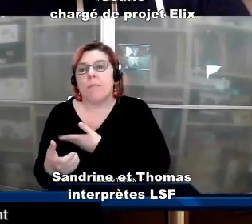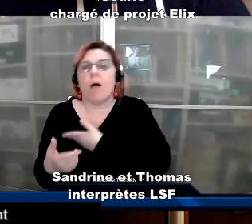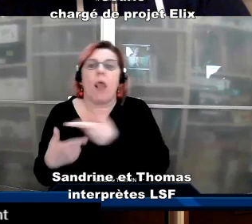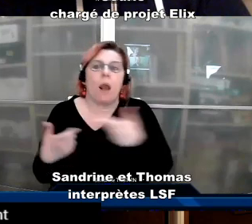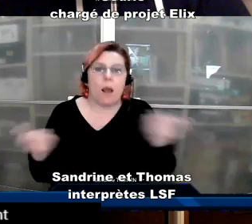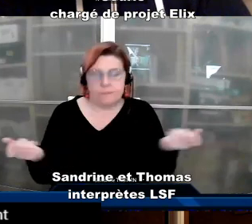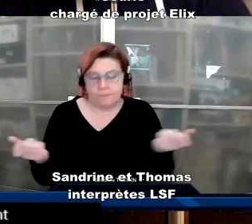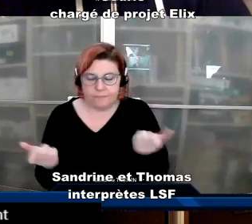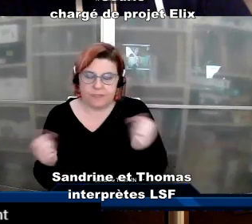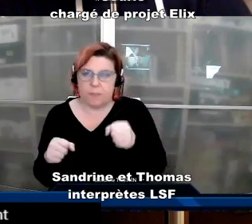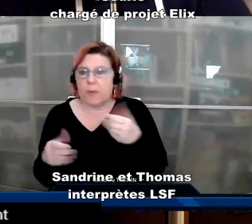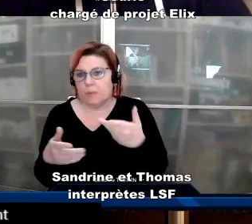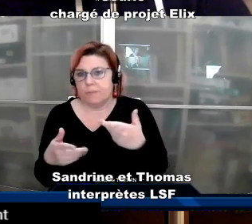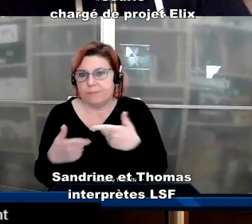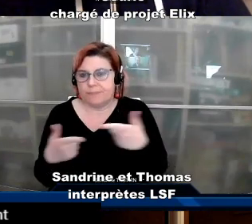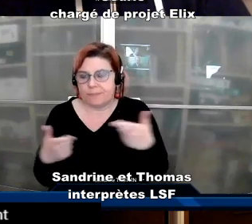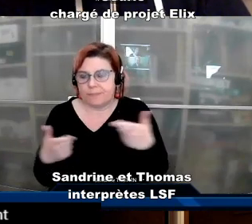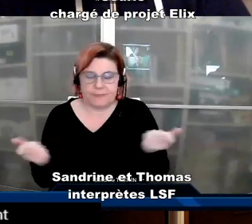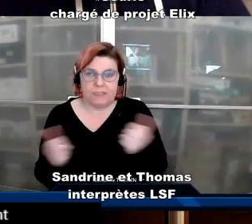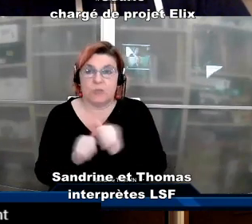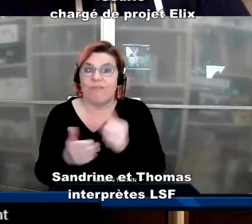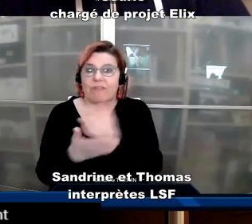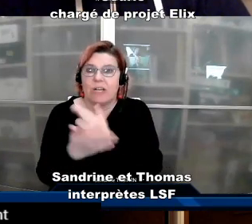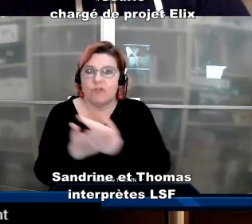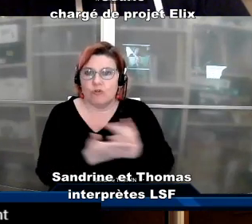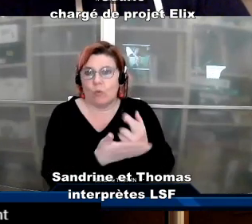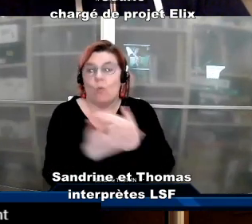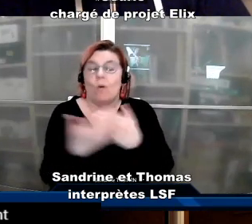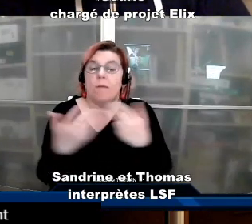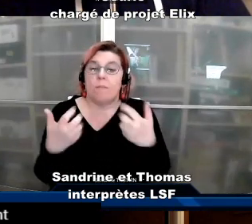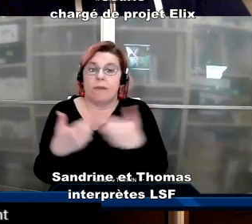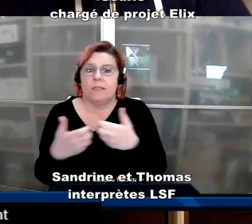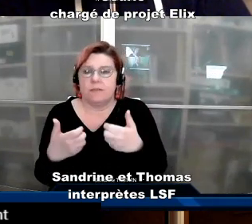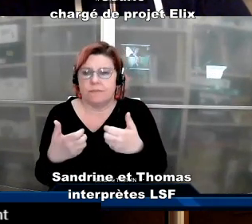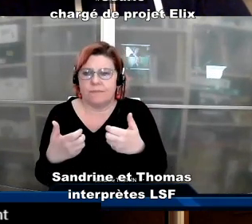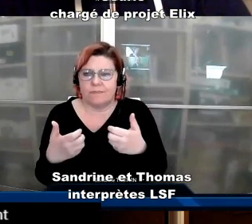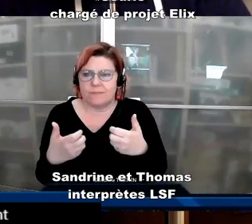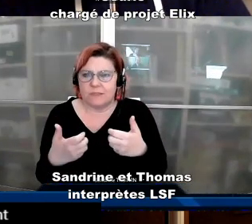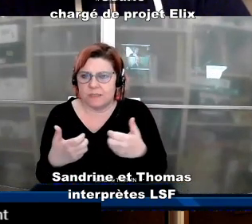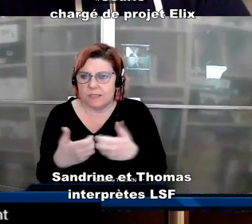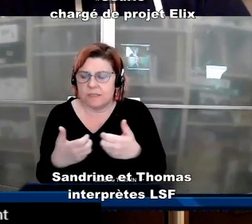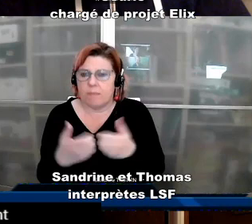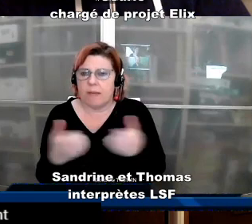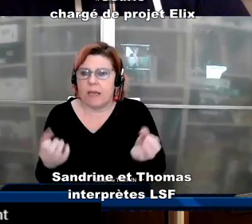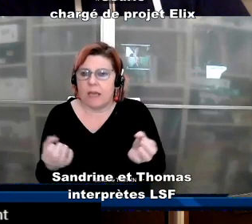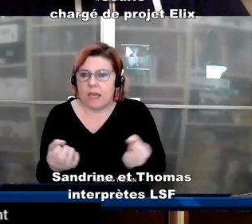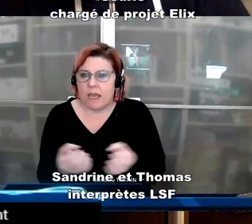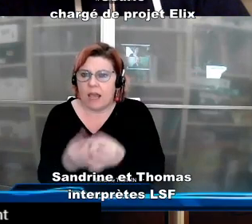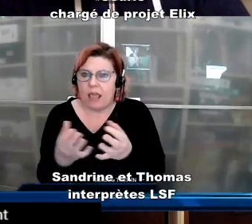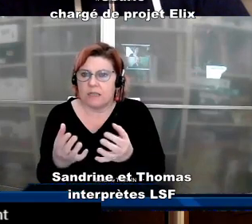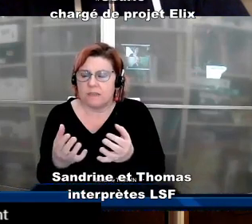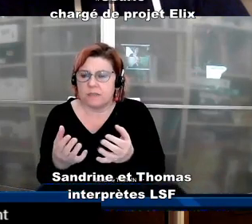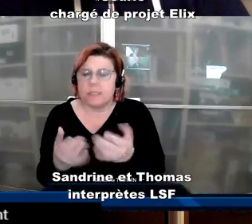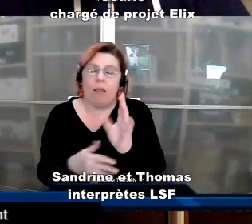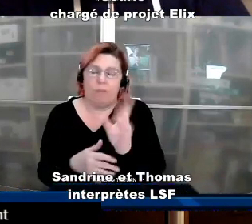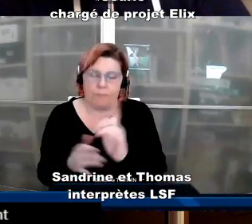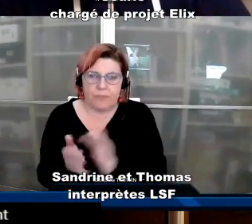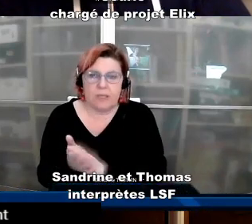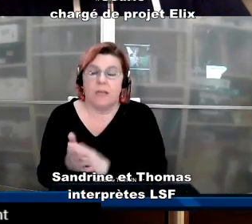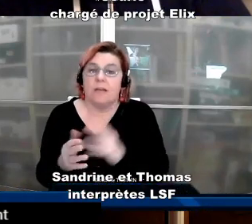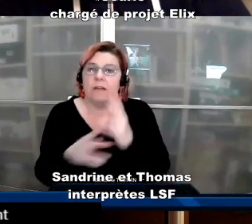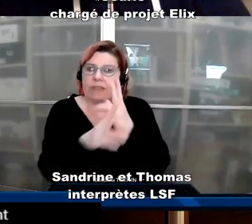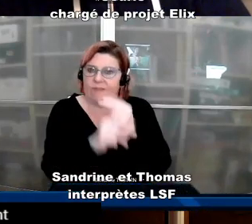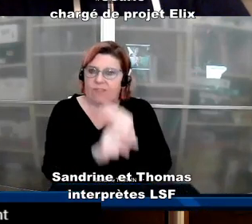différentes manières en suivant les régions. Donc dans Elix, on va aussi trouver. Alors autant sur la définition, il n'y a vraiment qu'une seule